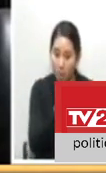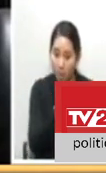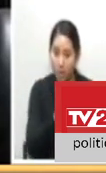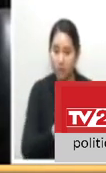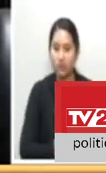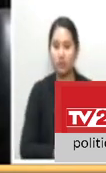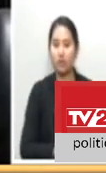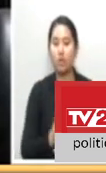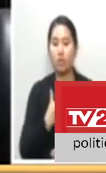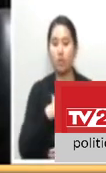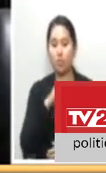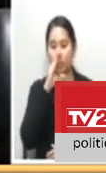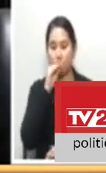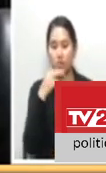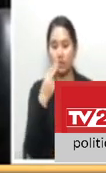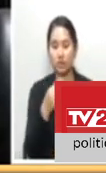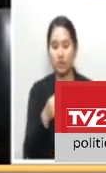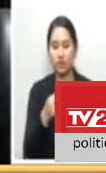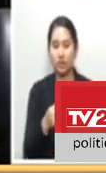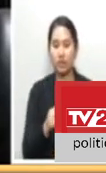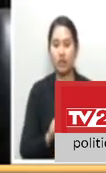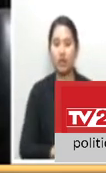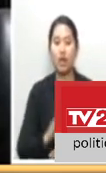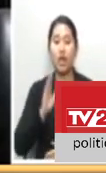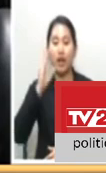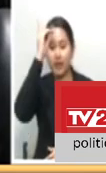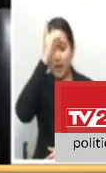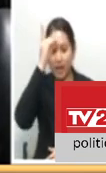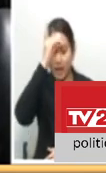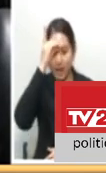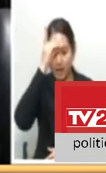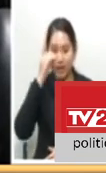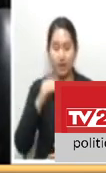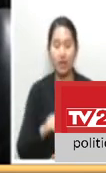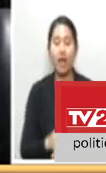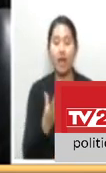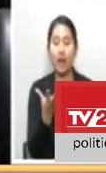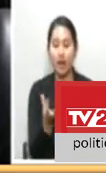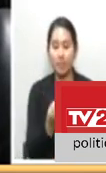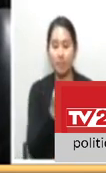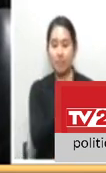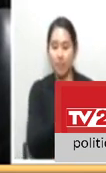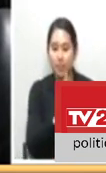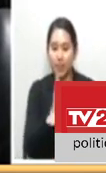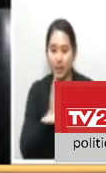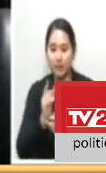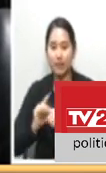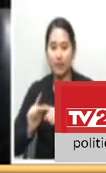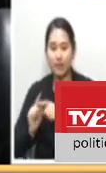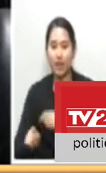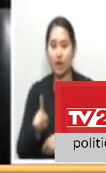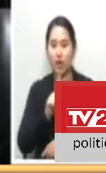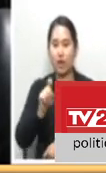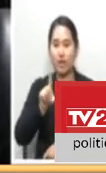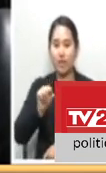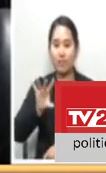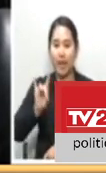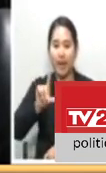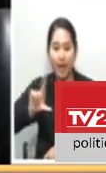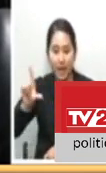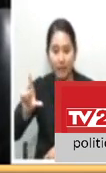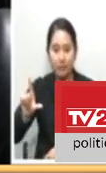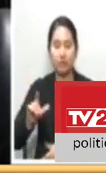ญาตเอ่ยชื่อแค่นายบินบรรลือฤทธิ์ไปขอบริจาคก็ได้ถึง428ล้านบาทแล้วเพ